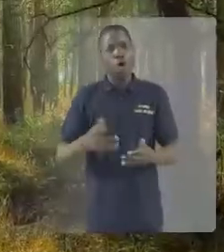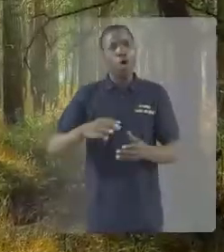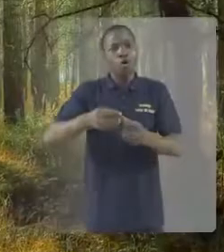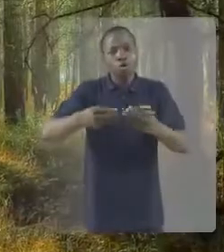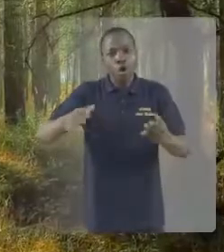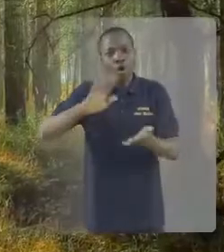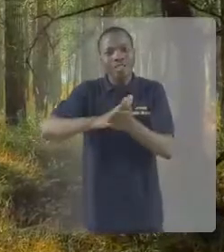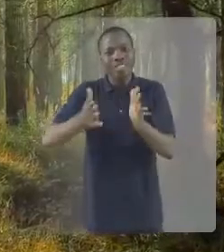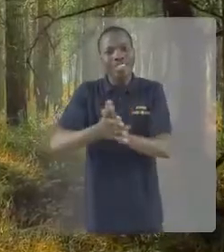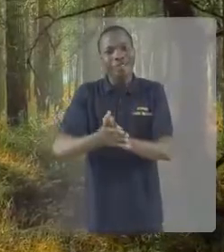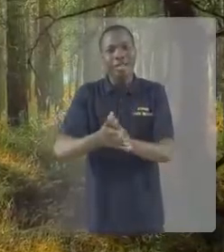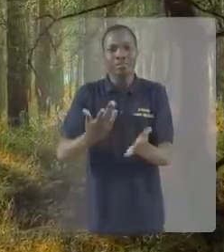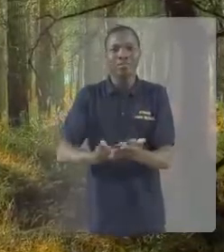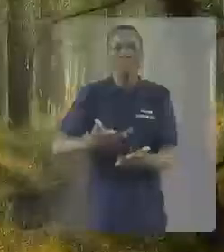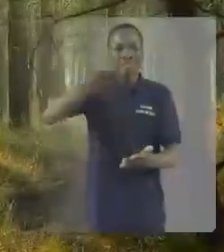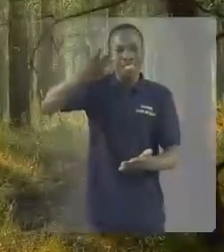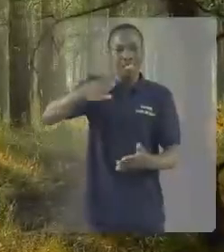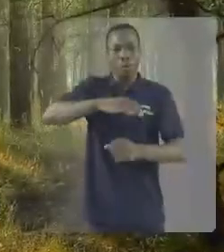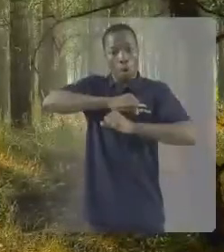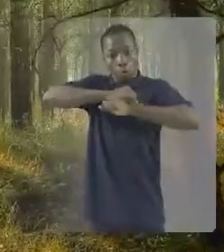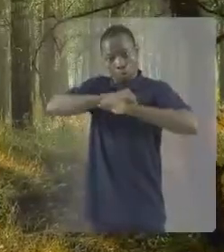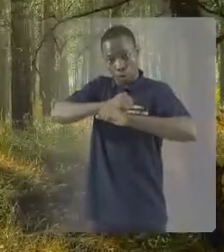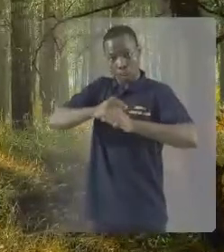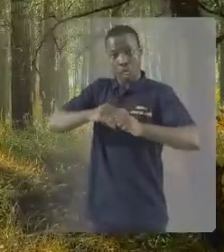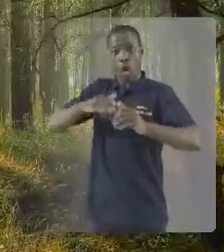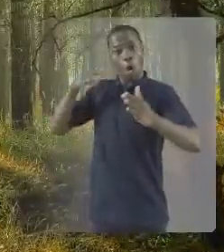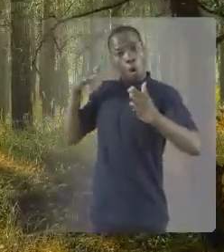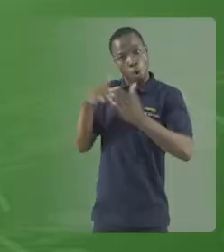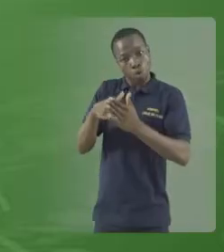régénérer et d'être protégé contre l'érosion.